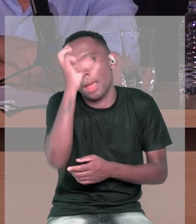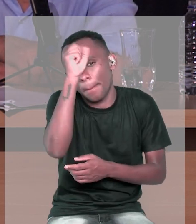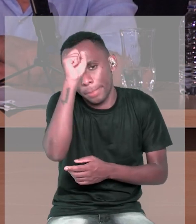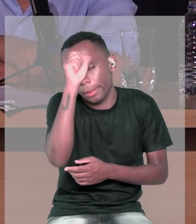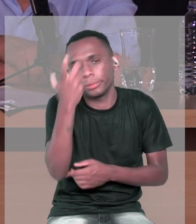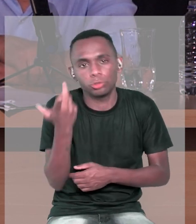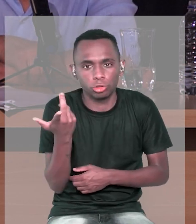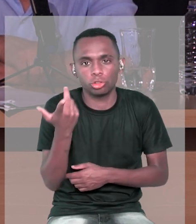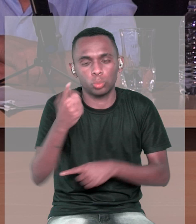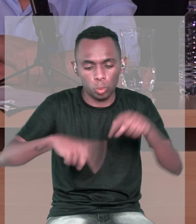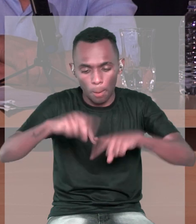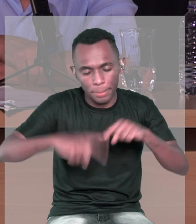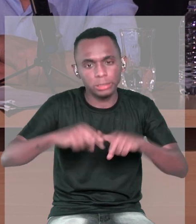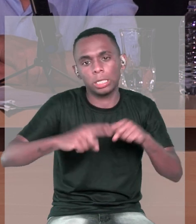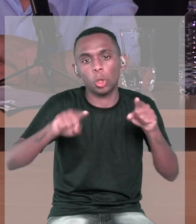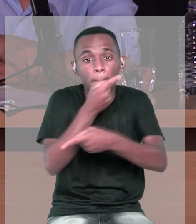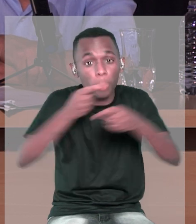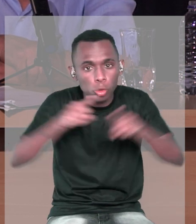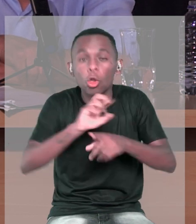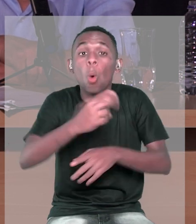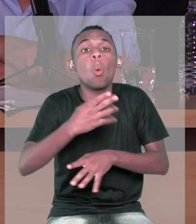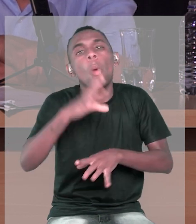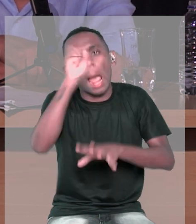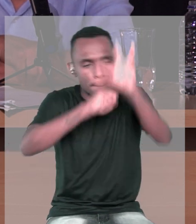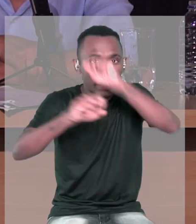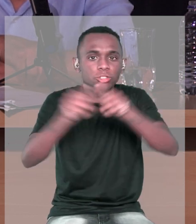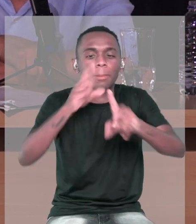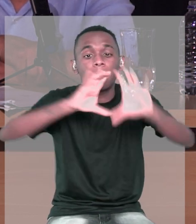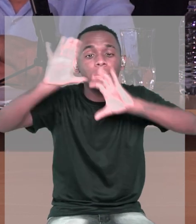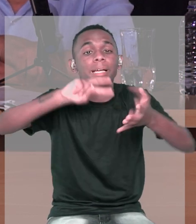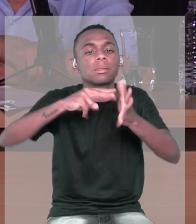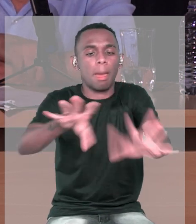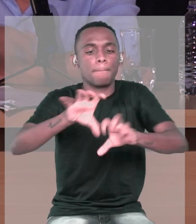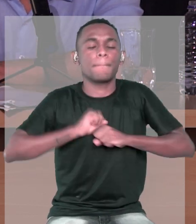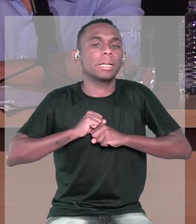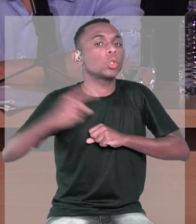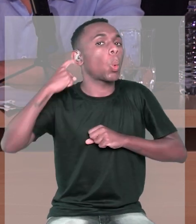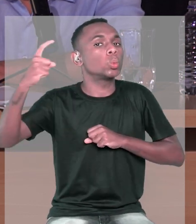instrumento musical ou a cantar, ele se apropria do uso do som.